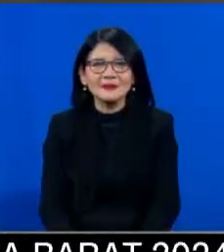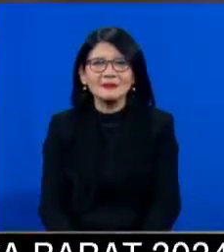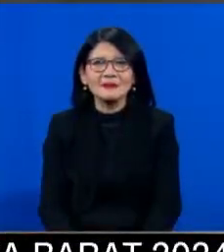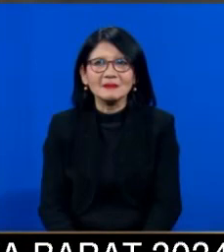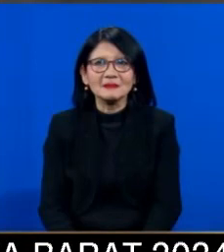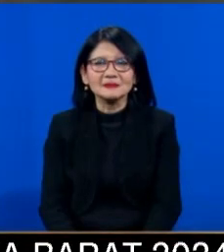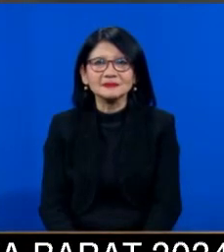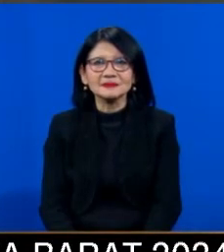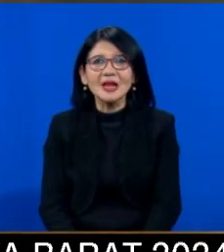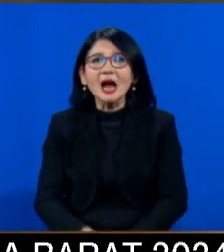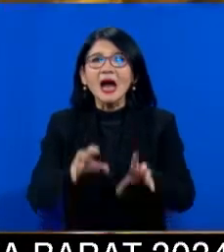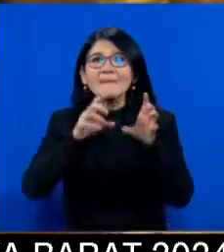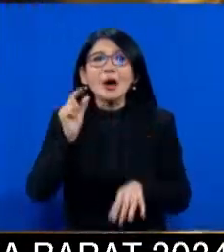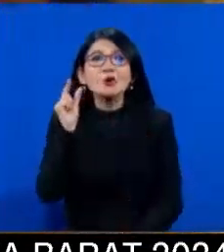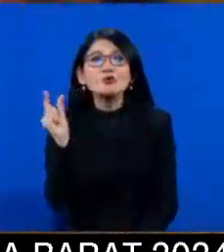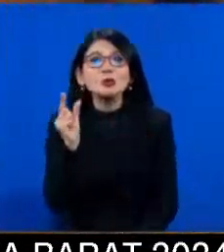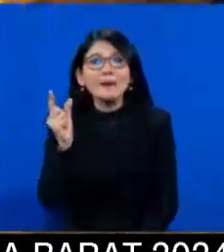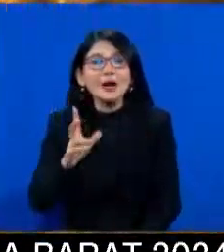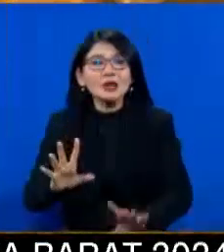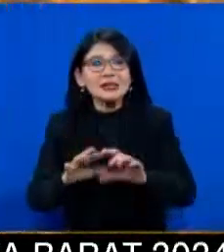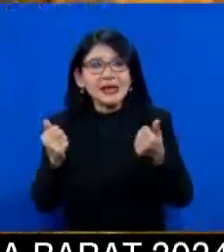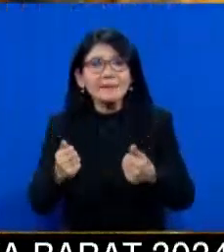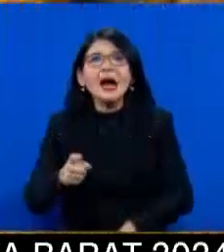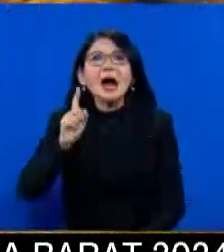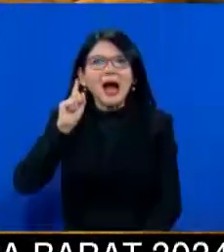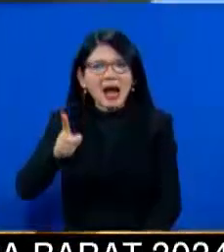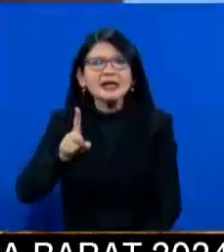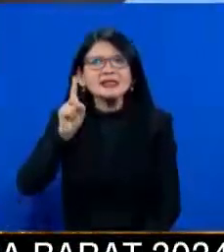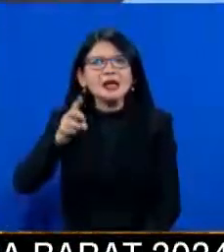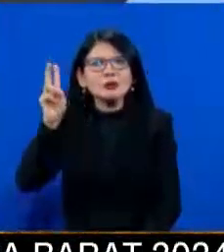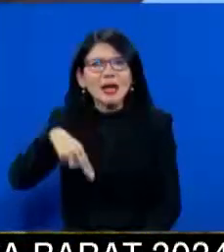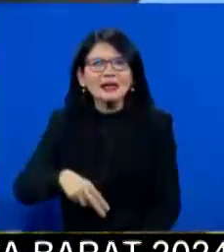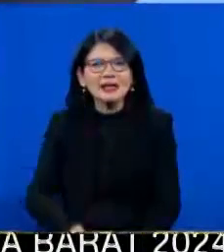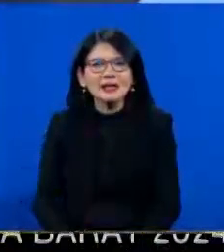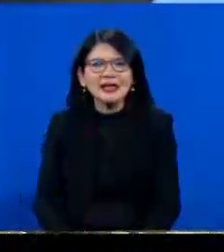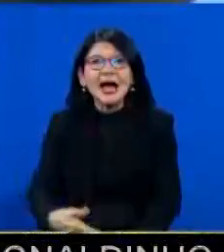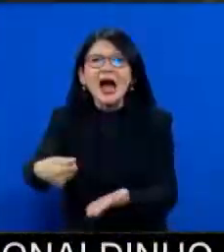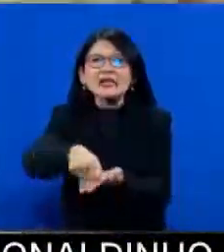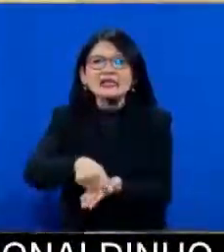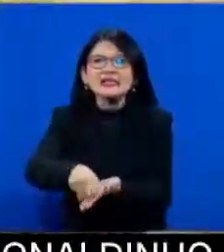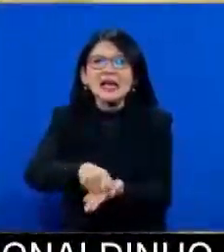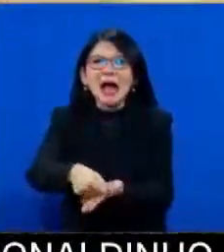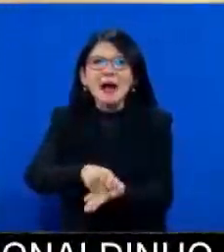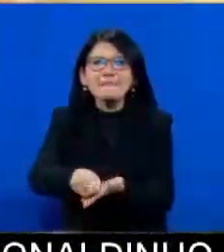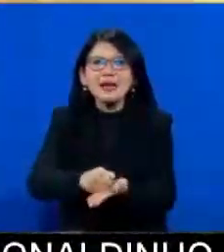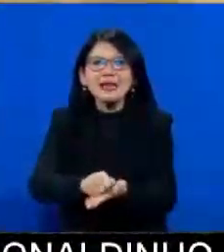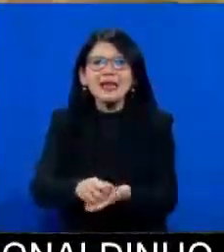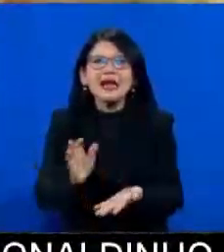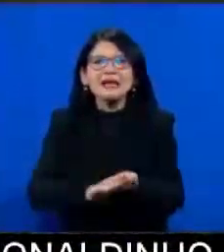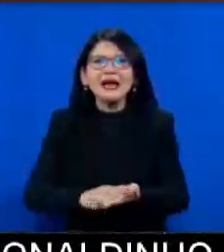Ya. Bahan utama sudah siap, tapi ada bahan penting yang tidak boleh ketinggalan. Ini dia, sambal beserta